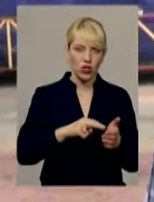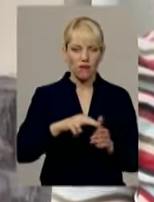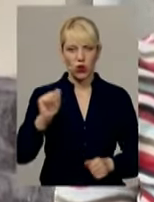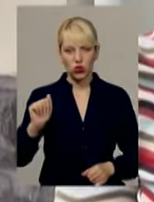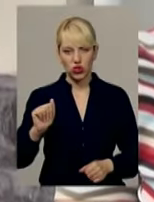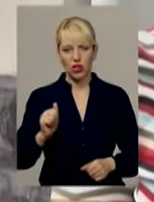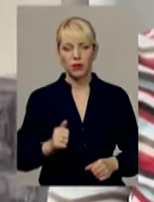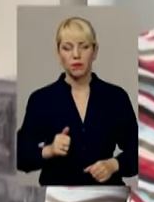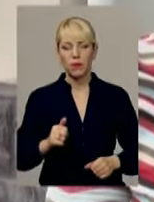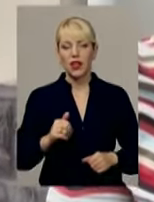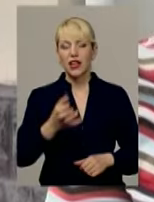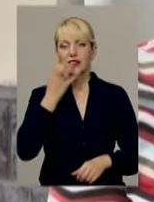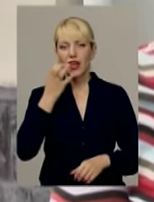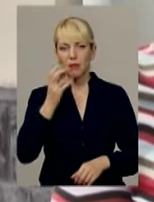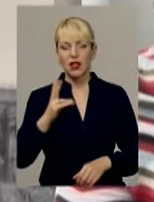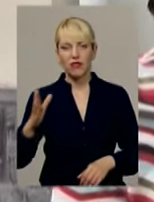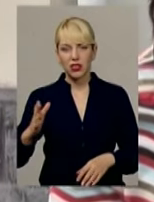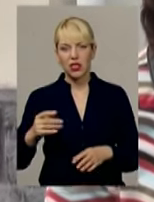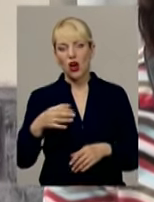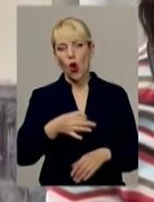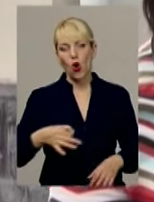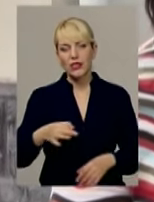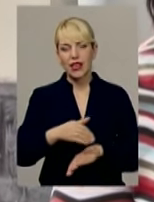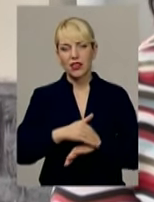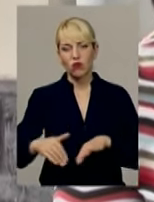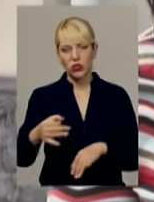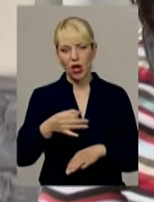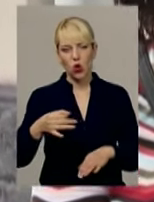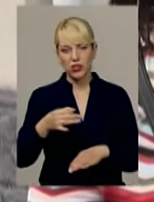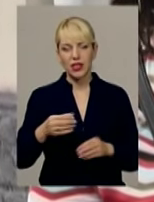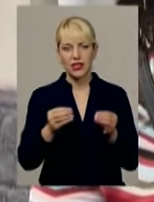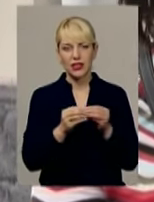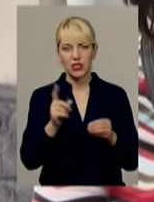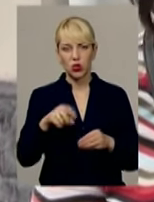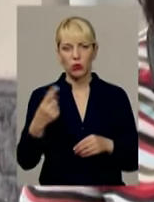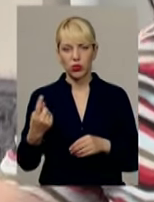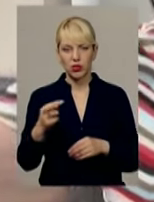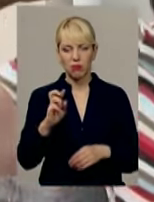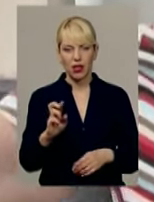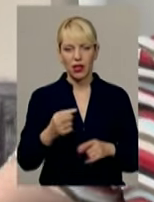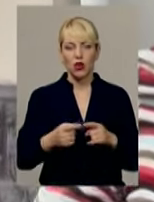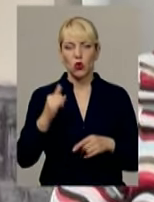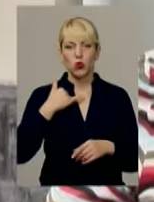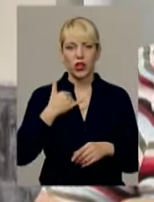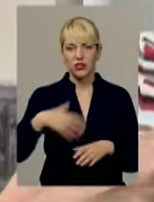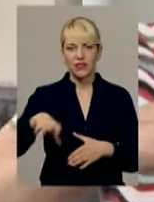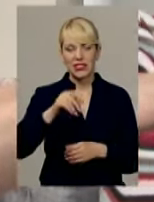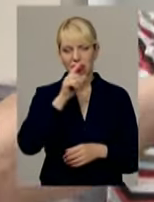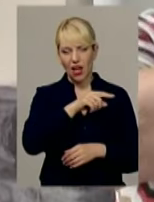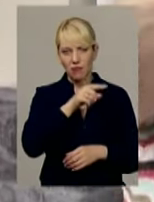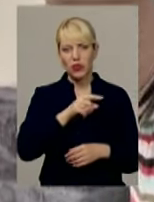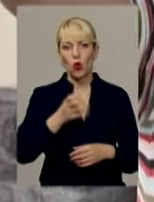Дуже тепла квартира Озерна, вулиця Озерна, 10 дроб 1 В. Нас всі там утепляються.